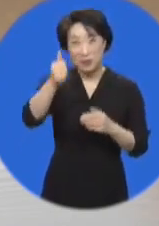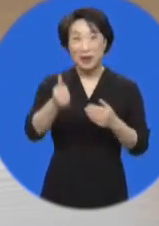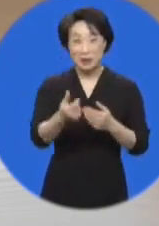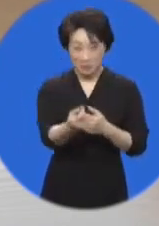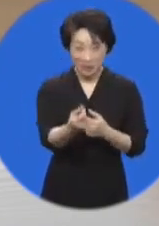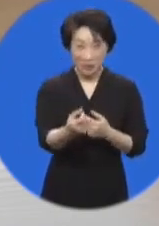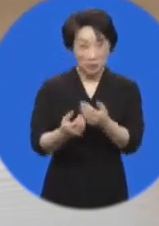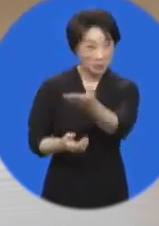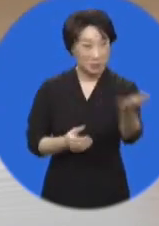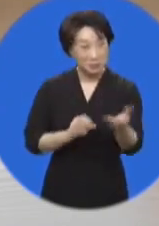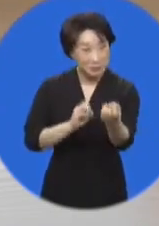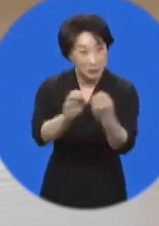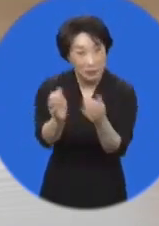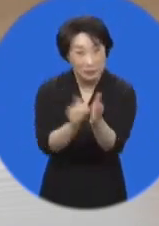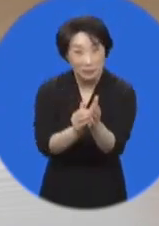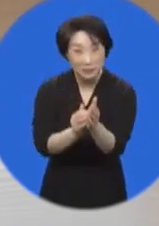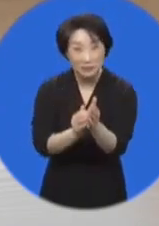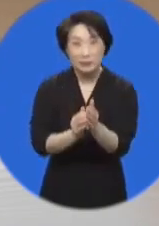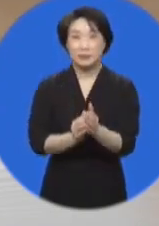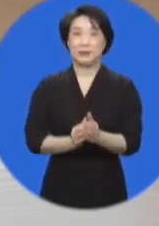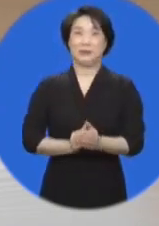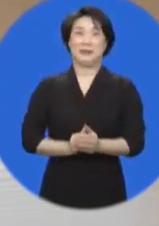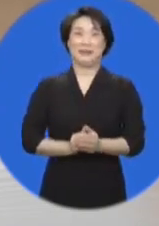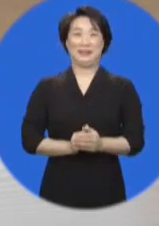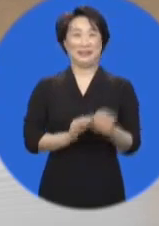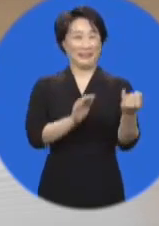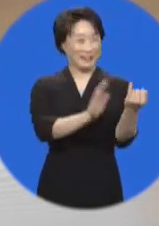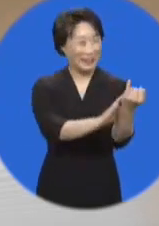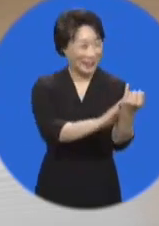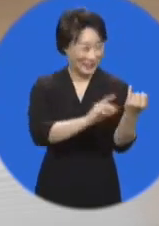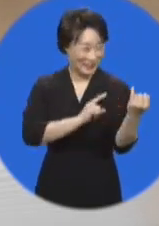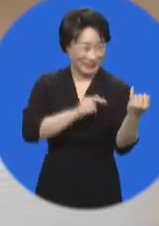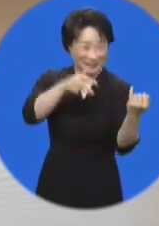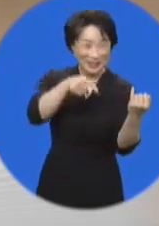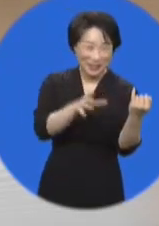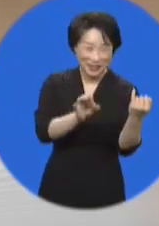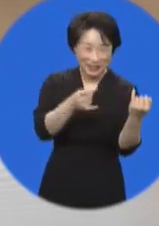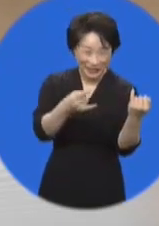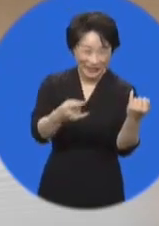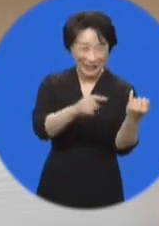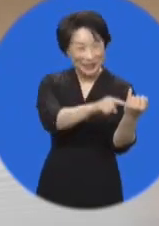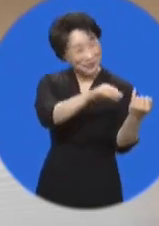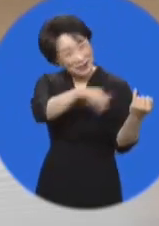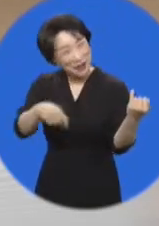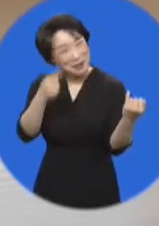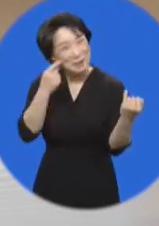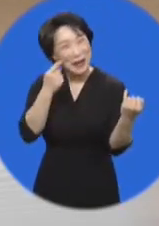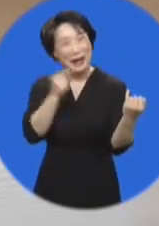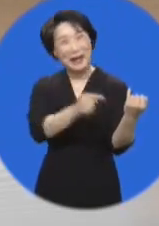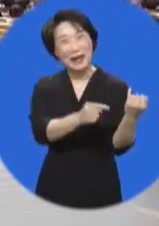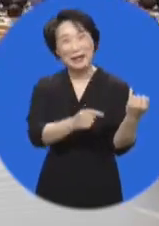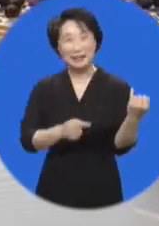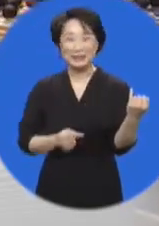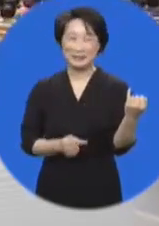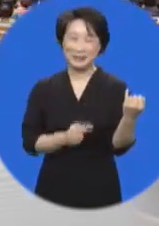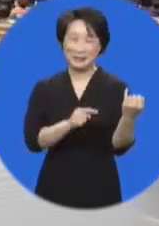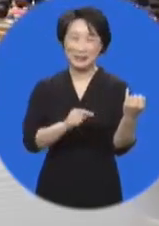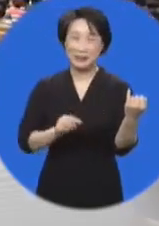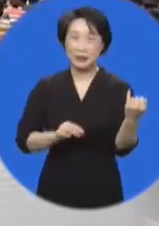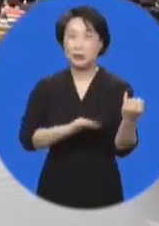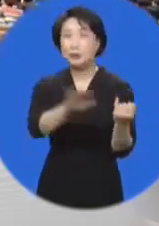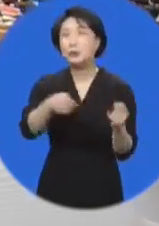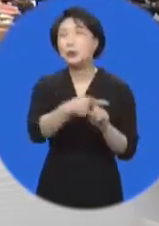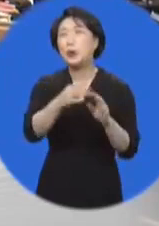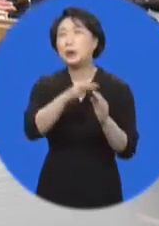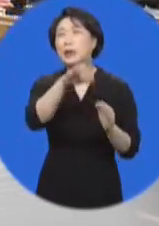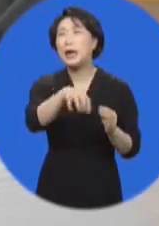맞답니다. 우리 저 정이야 이리 한번 와봐. 우리 교회